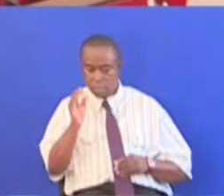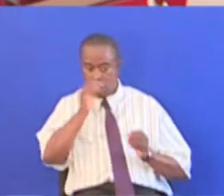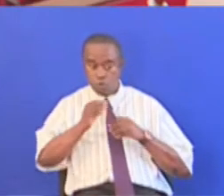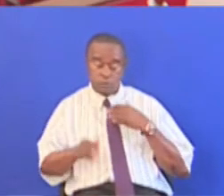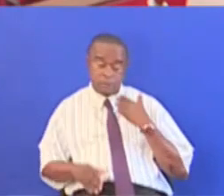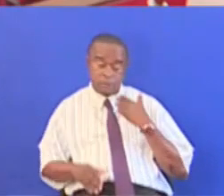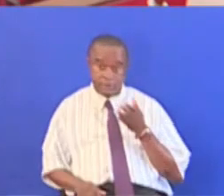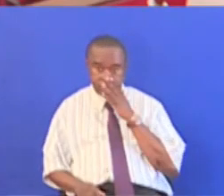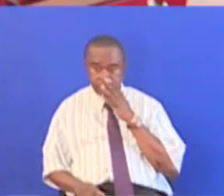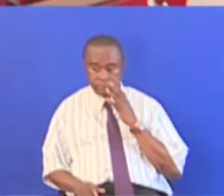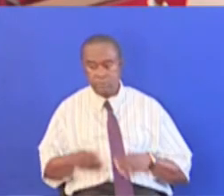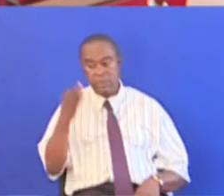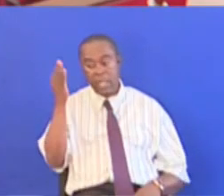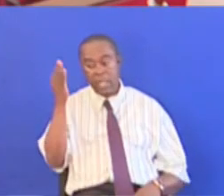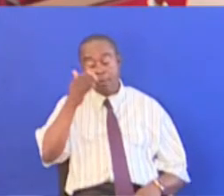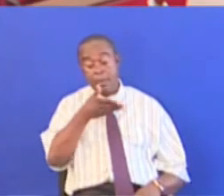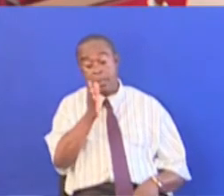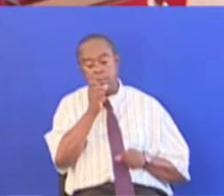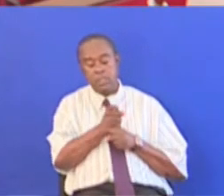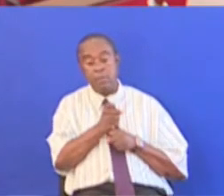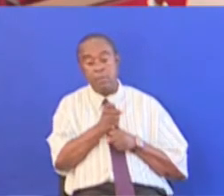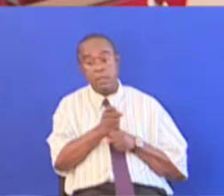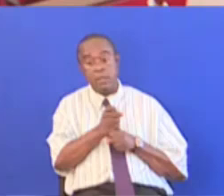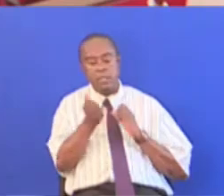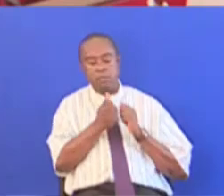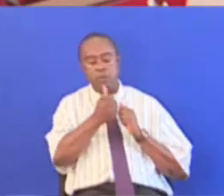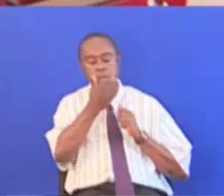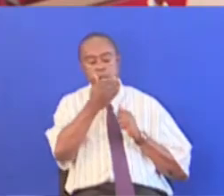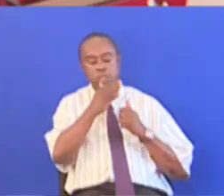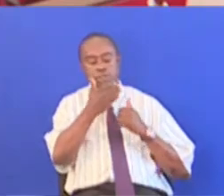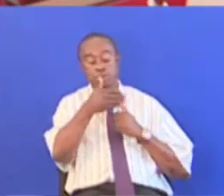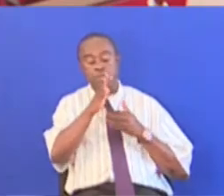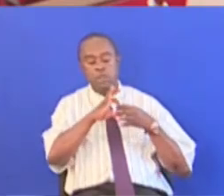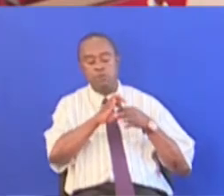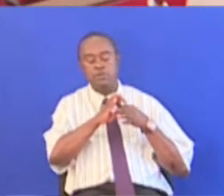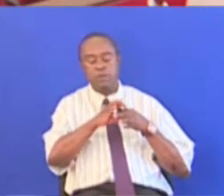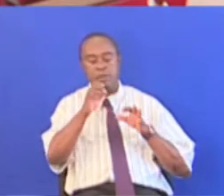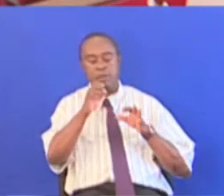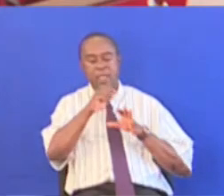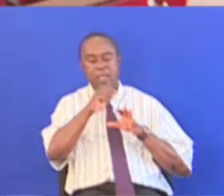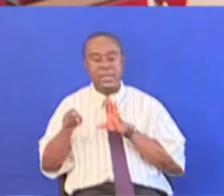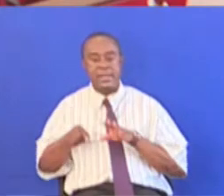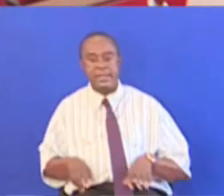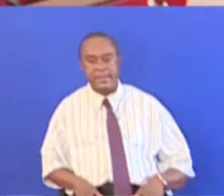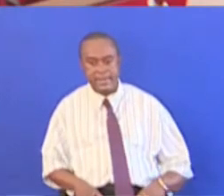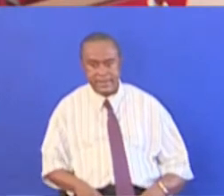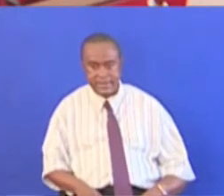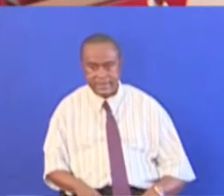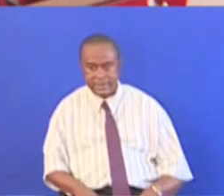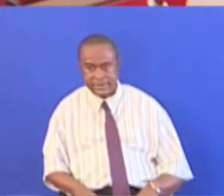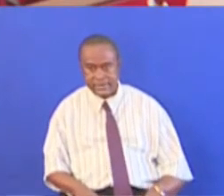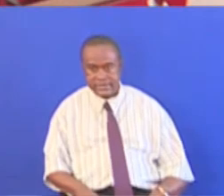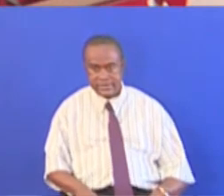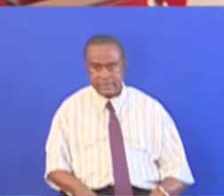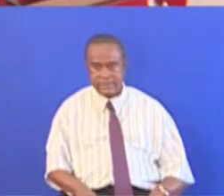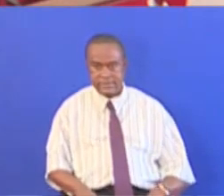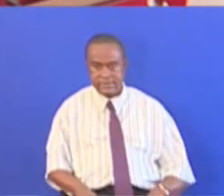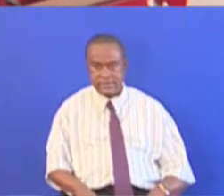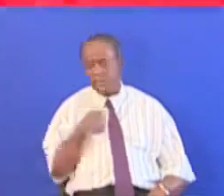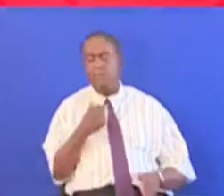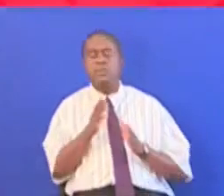katika hotuba ya bajeti ya Wizara ya Mambo ya Nchi za Nje na Ushirikiano wa Afrika Mashariki. Nichukue hatua hii